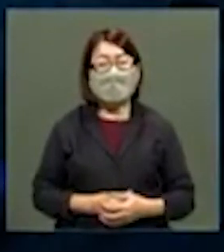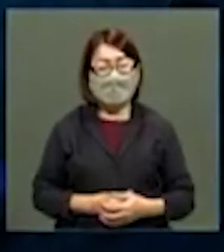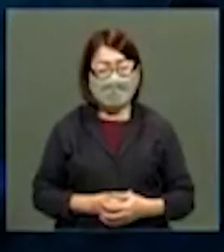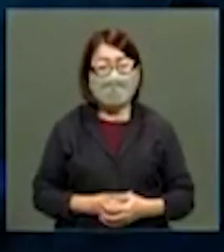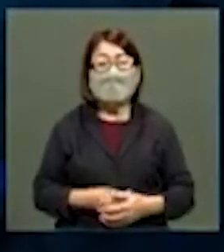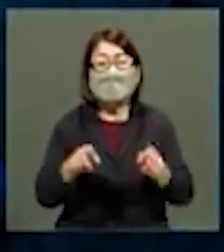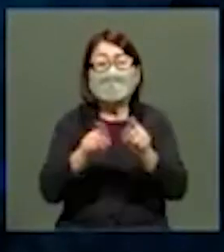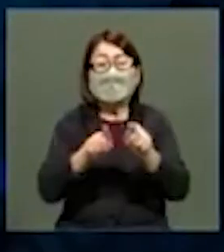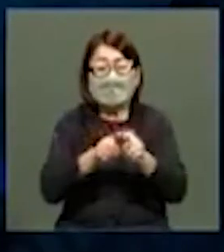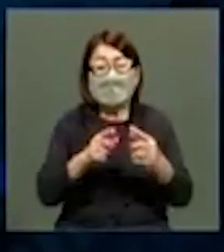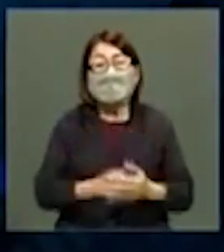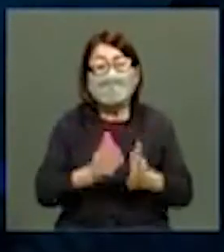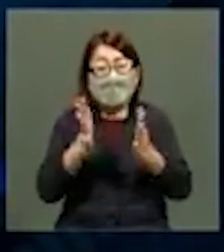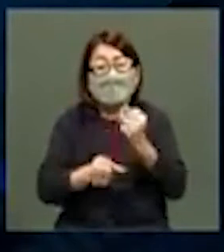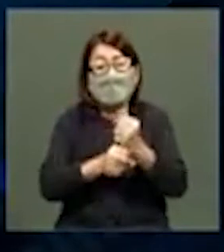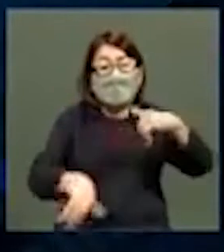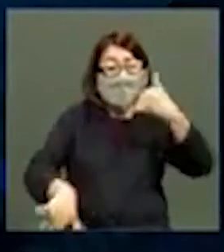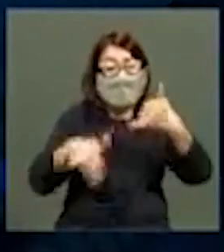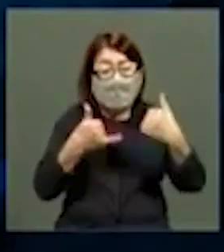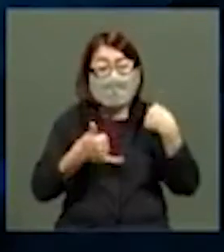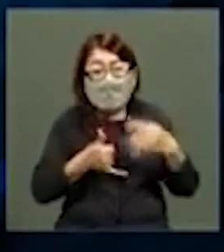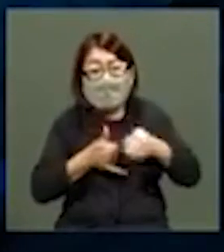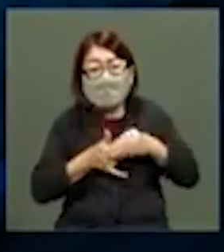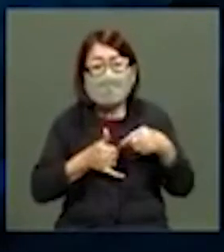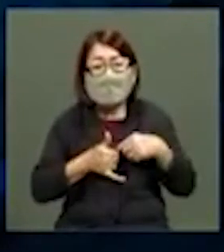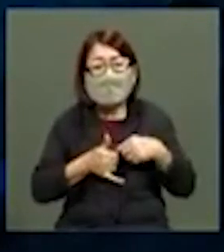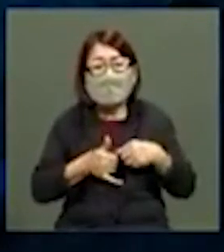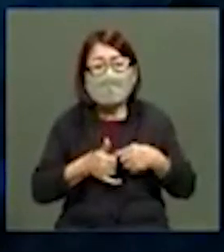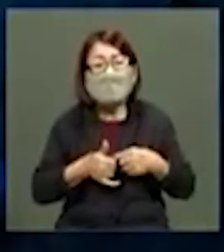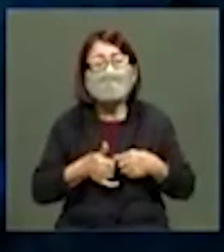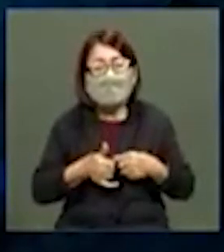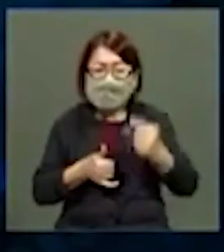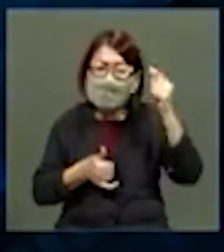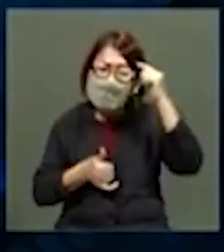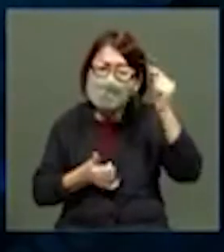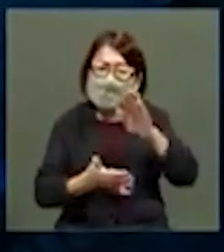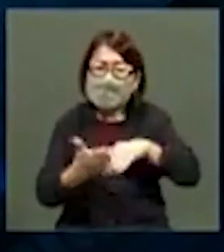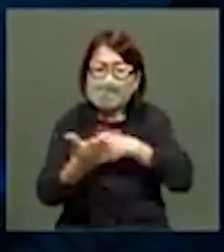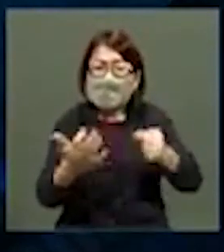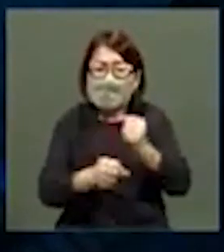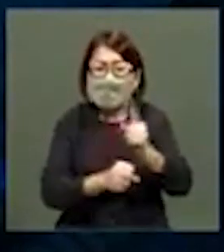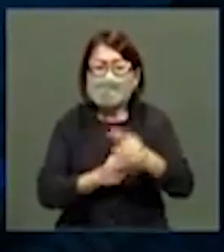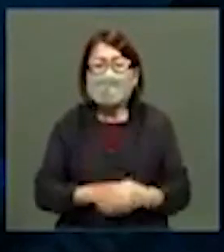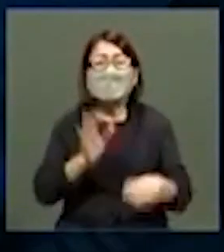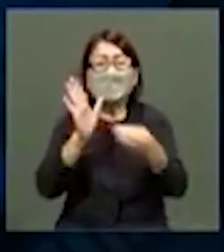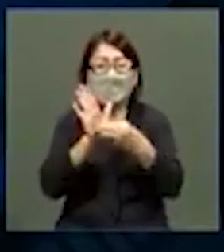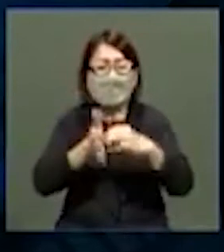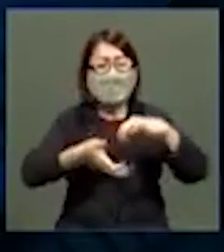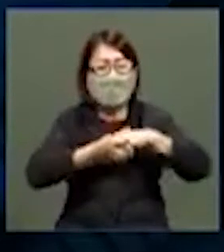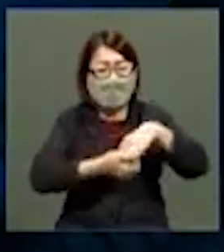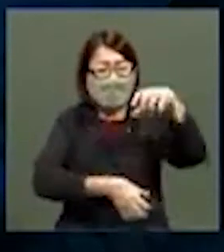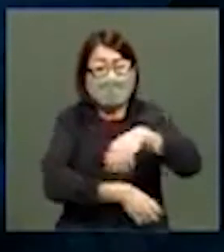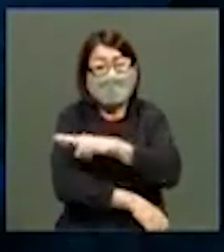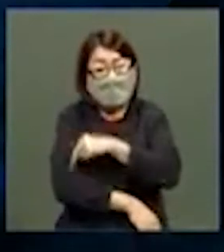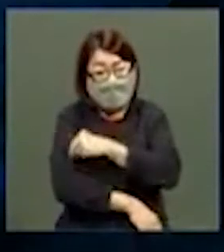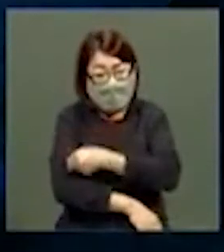เดียวกันมี call center ติดกันด้วยนะครับงั้น call center ก็ต้องมีมาตรการขึ้นมาอีกทางกทม.ร่วมกันกับทางกรมอนามัยน